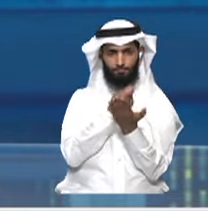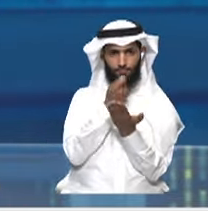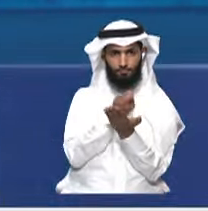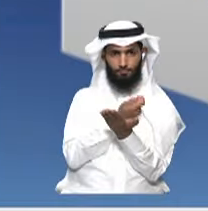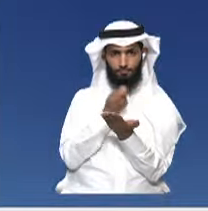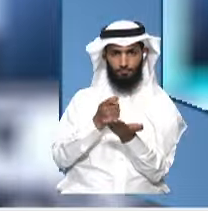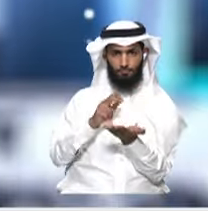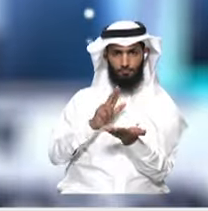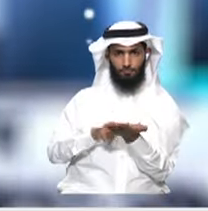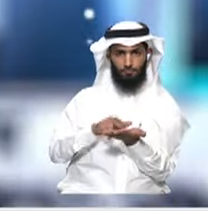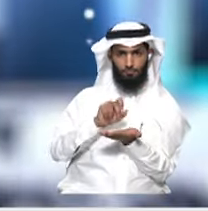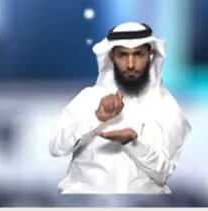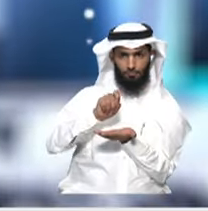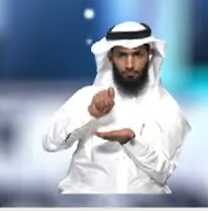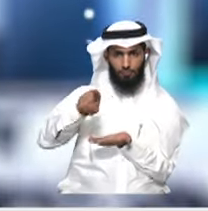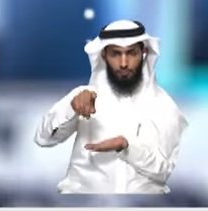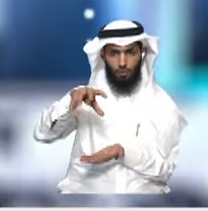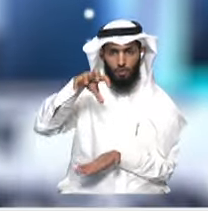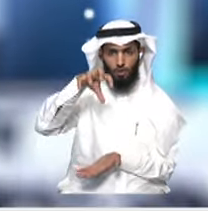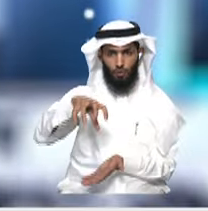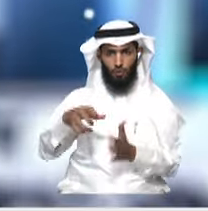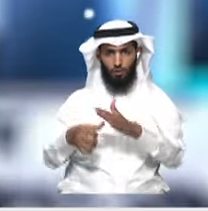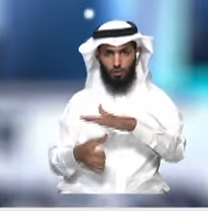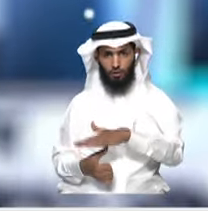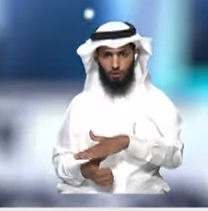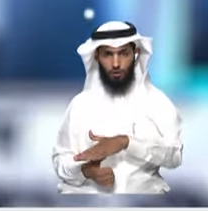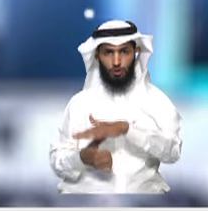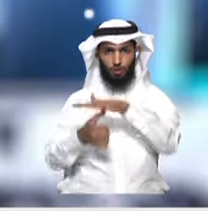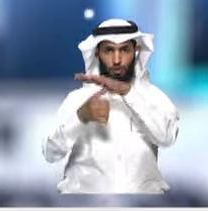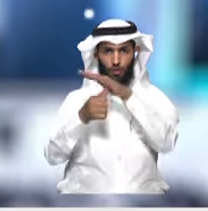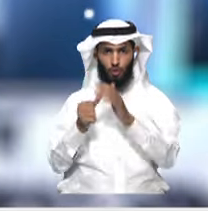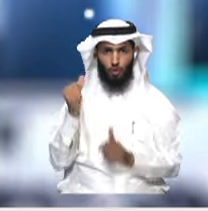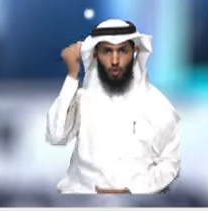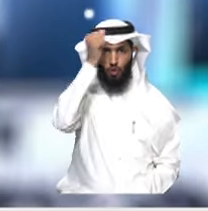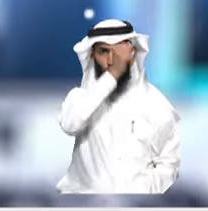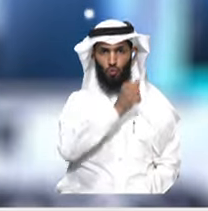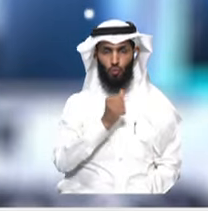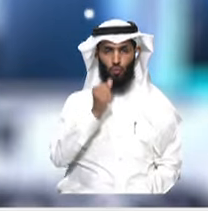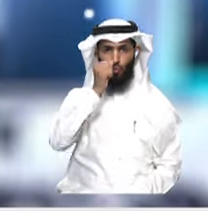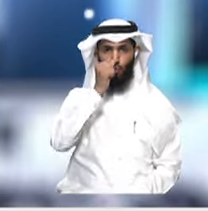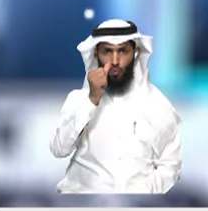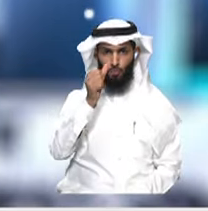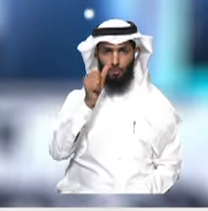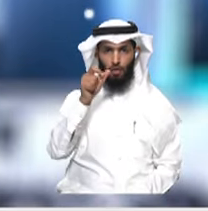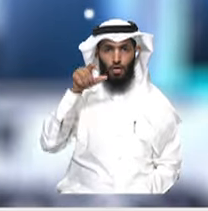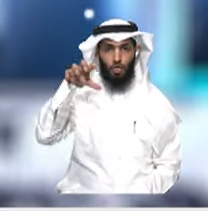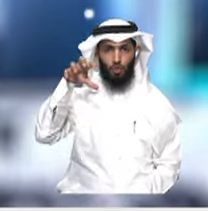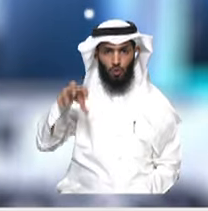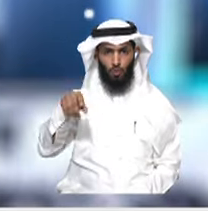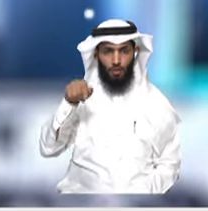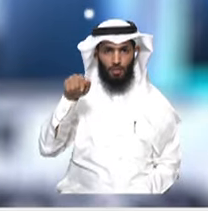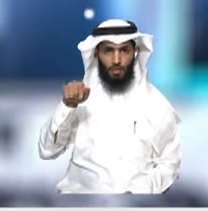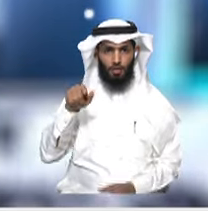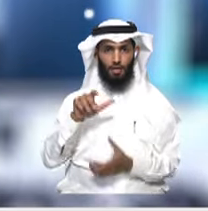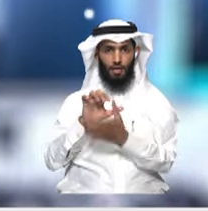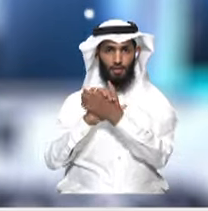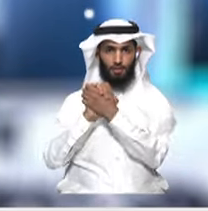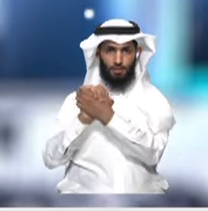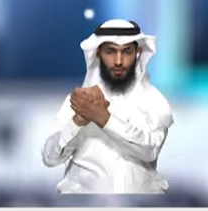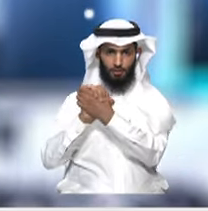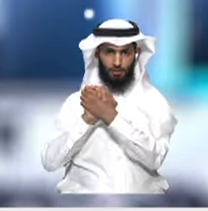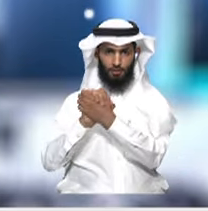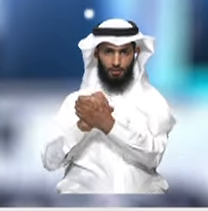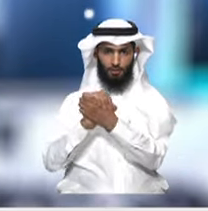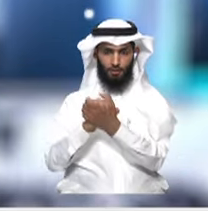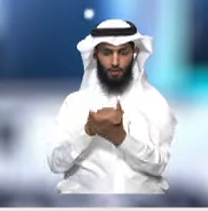الرئيسه سهلي ورق زودي رئيسه جمهوريه اثيوبيا الفيدراليه الديمقراطيه الصديقه